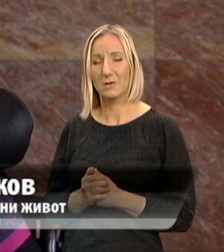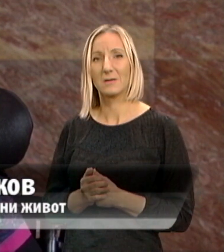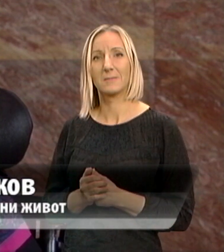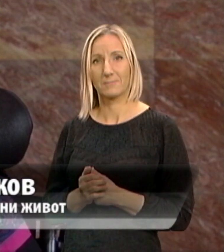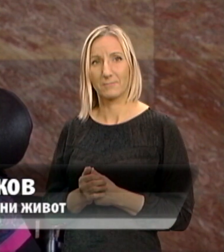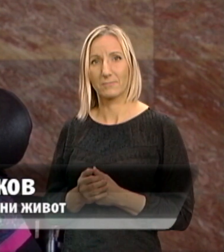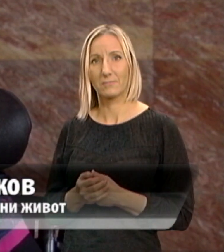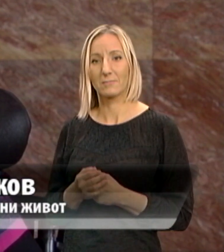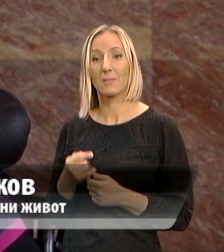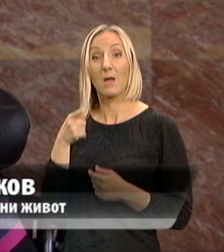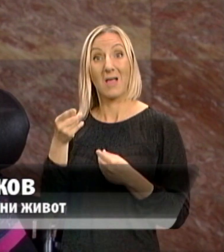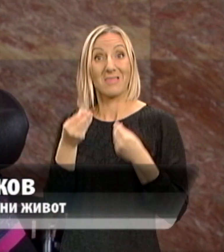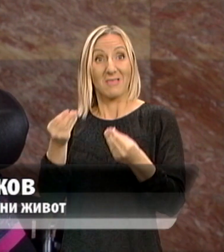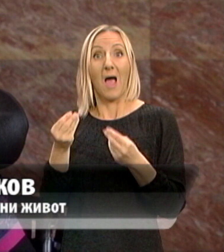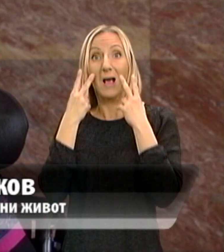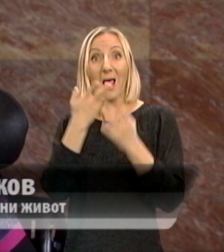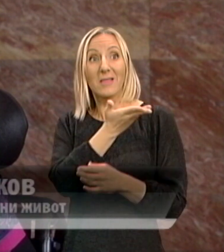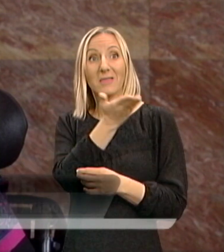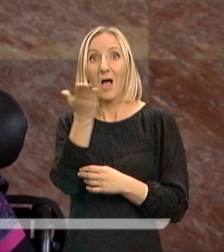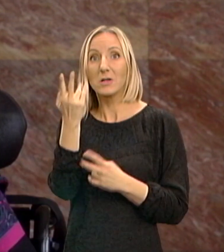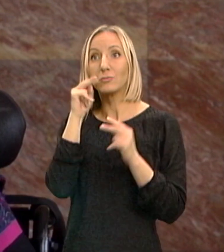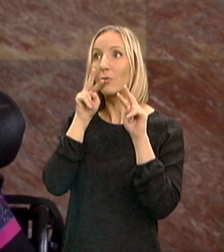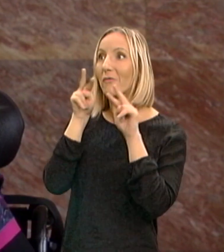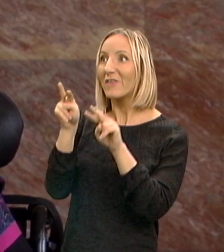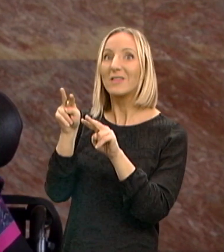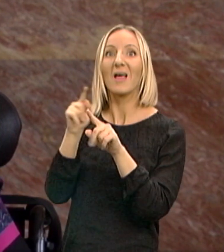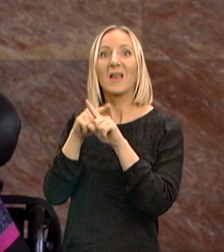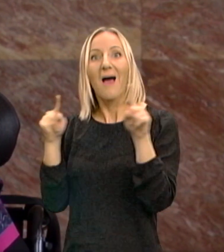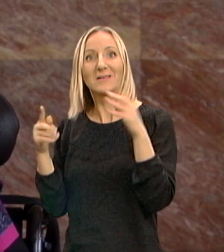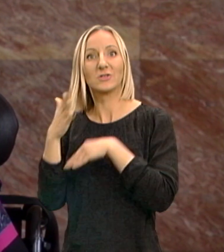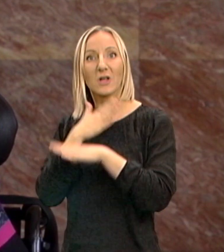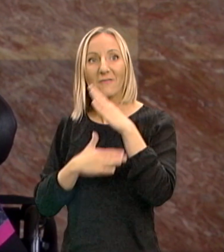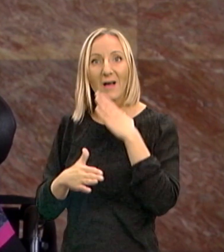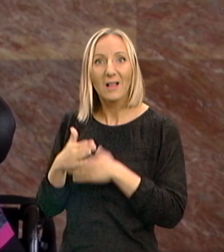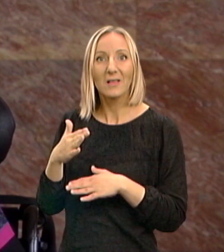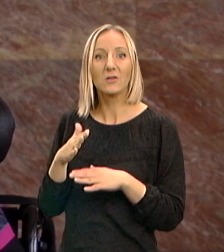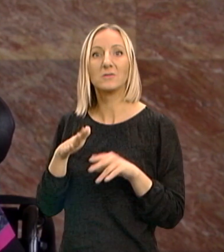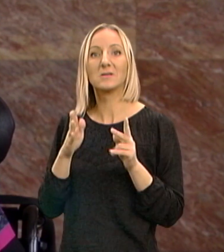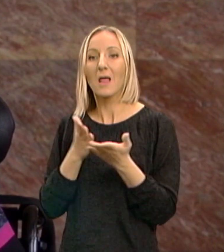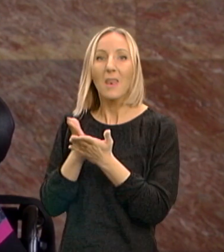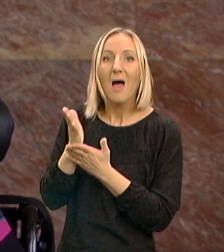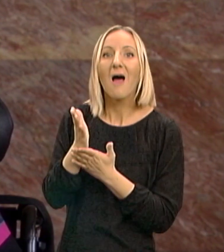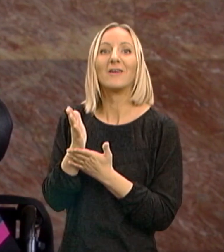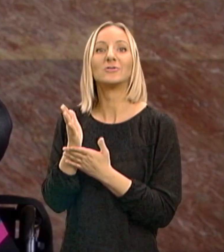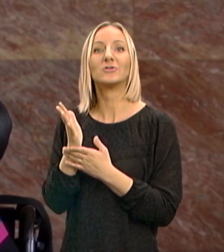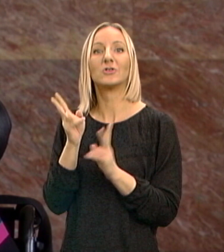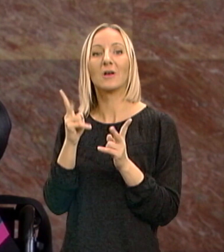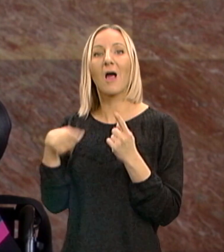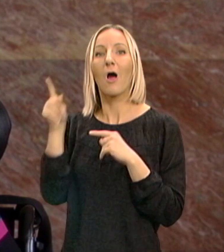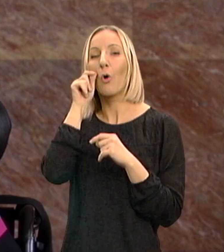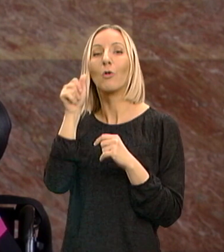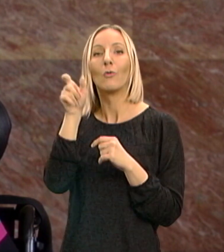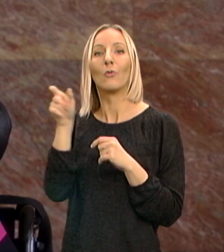u različite vrste invalidnosti, posledice, način kako ljudi